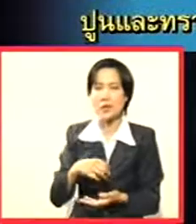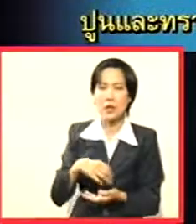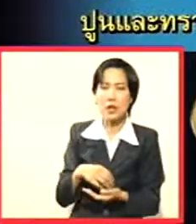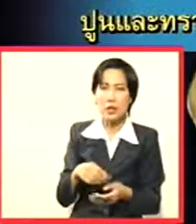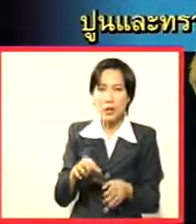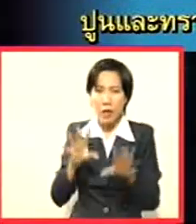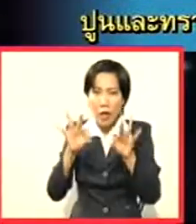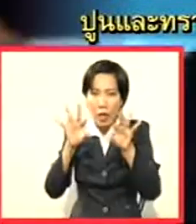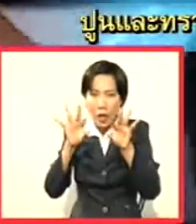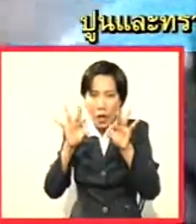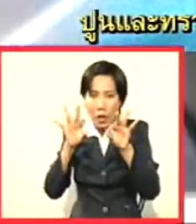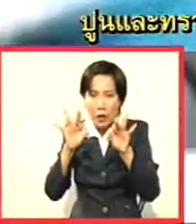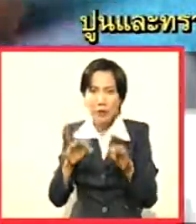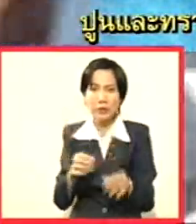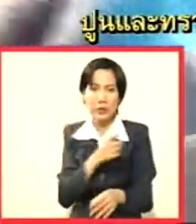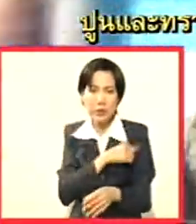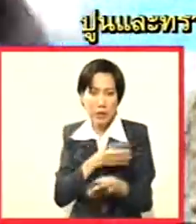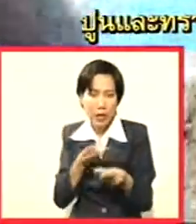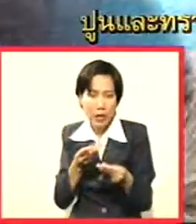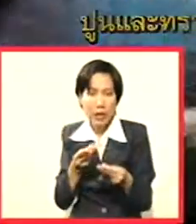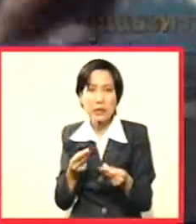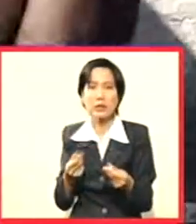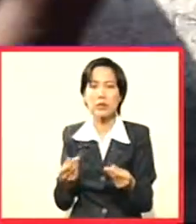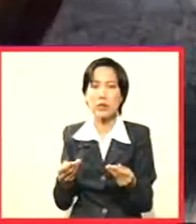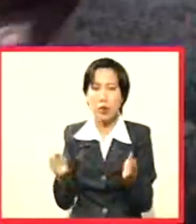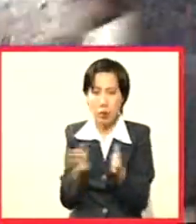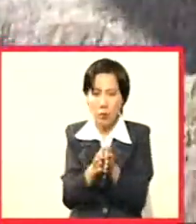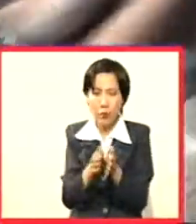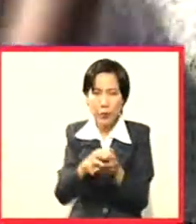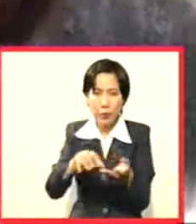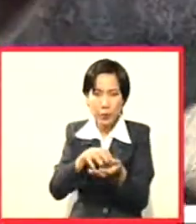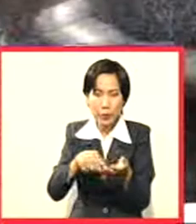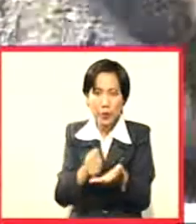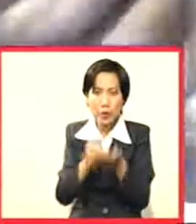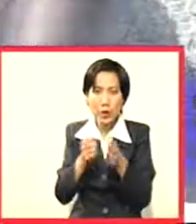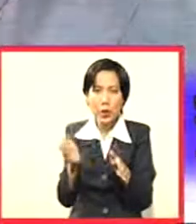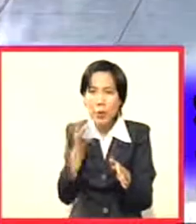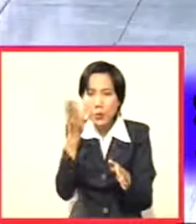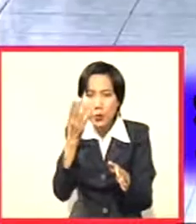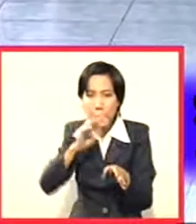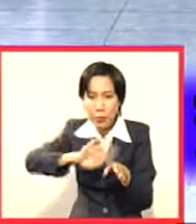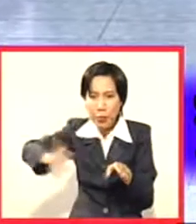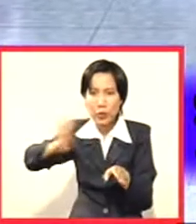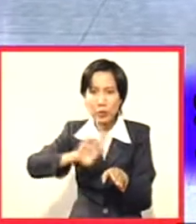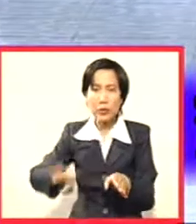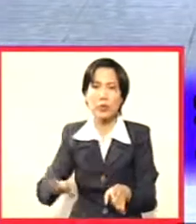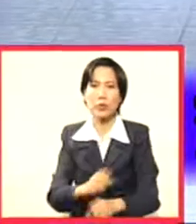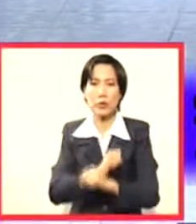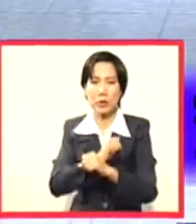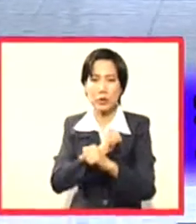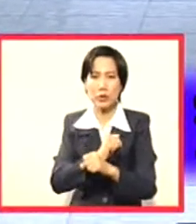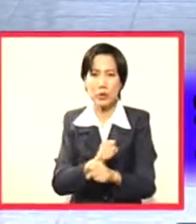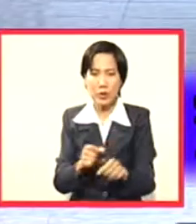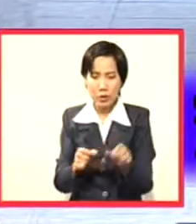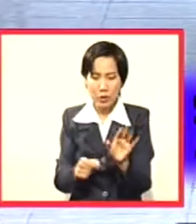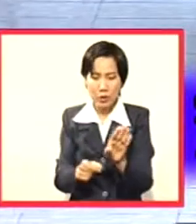ากาวซีเมนต์หรือปูนและทรายด้านล่างของกระเบื้องด้วยเพื่อป้องกันไม่ให้เกิดโพรงอากาศส่วนขนาดความกว้างของแนวร่